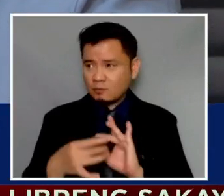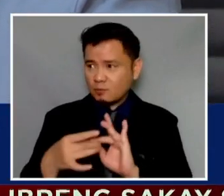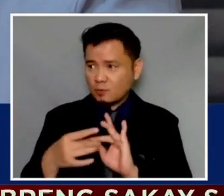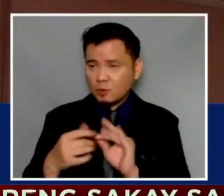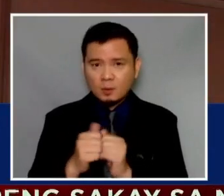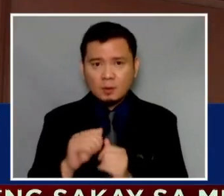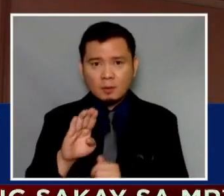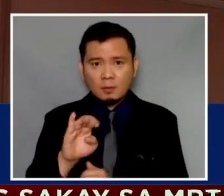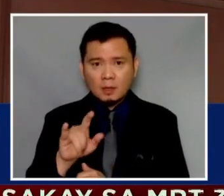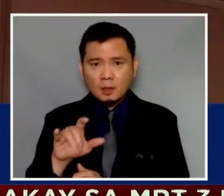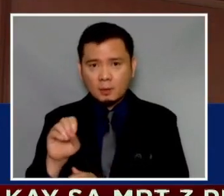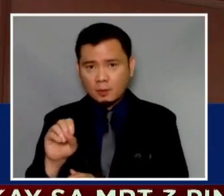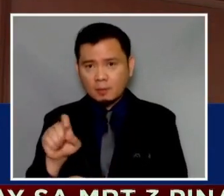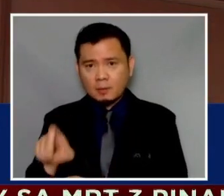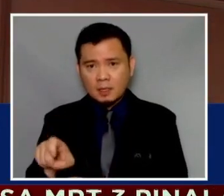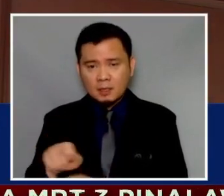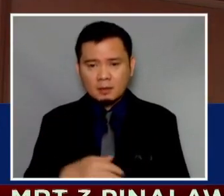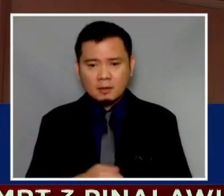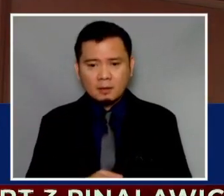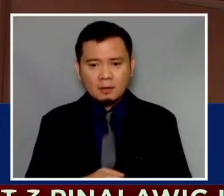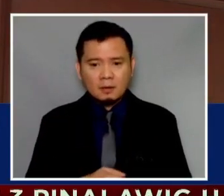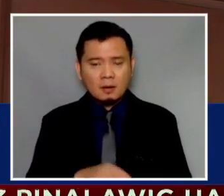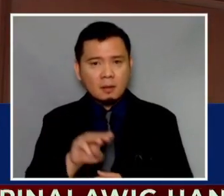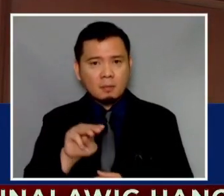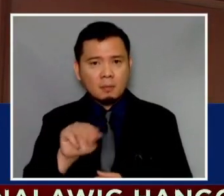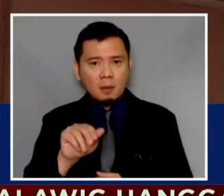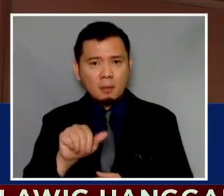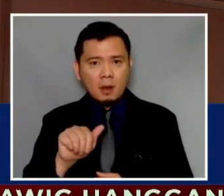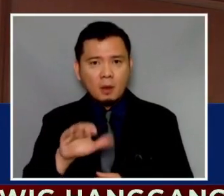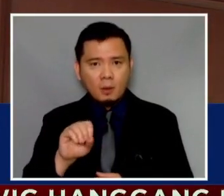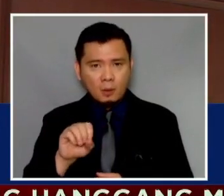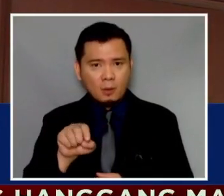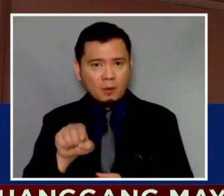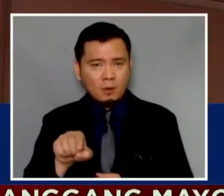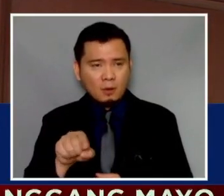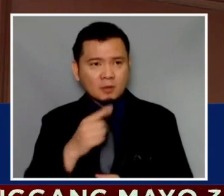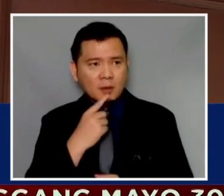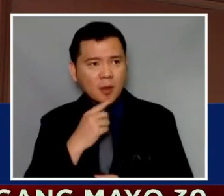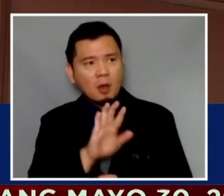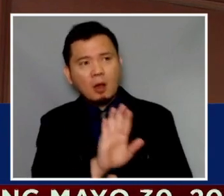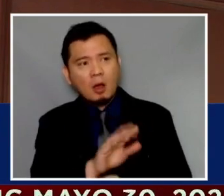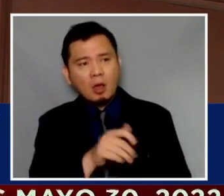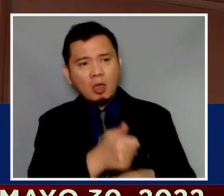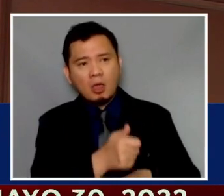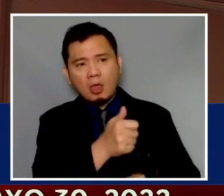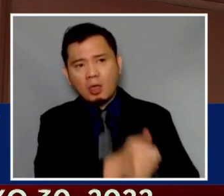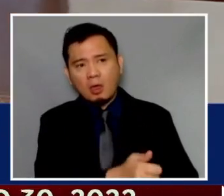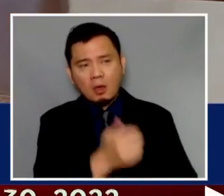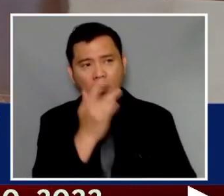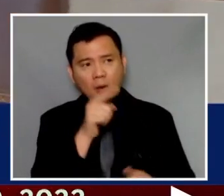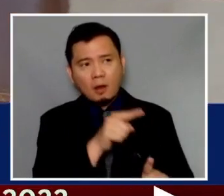ayon kay Bello, si Mamao ang hindi sumipot sa pulong na ipinatawag